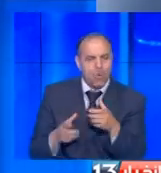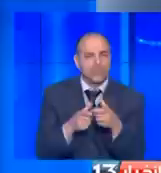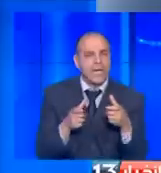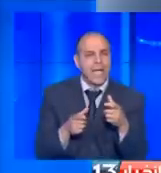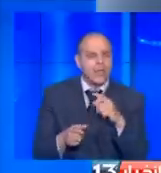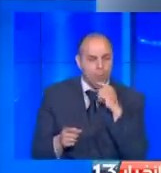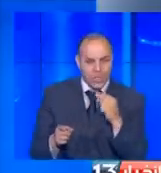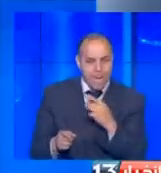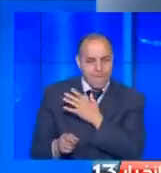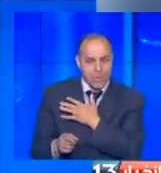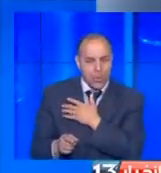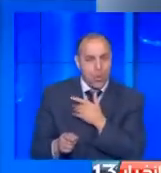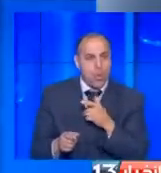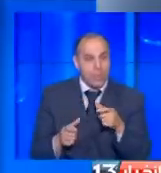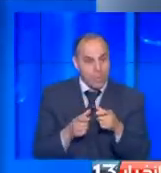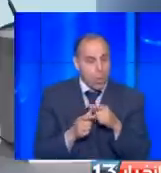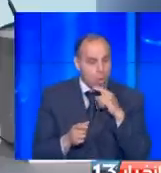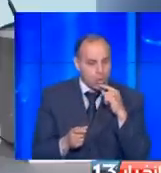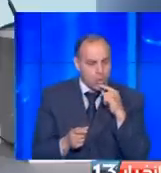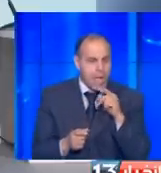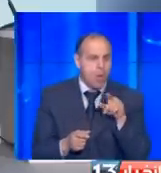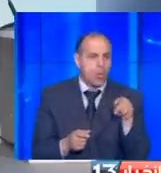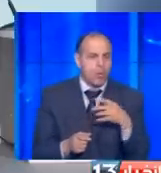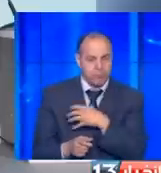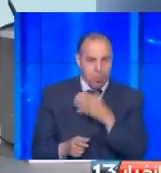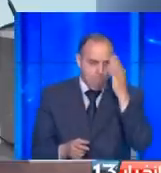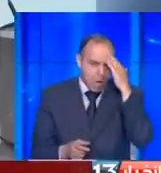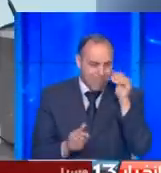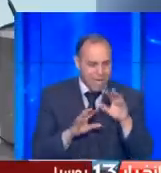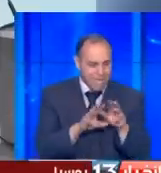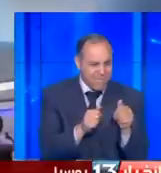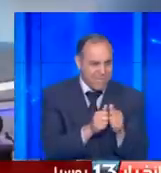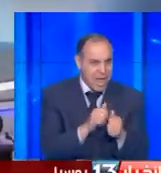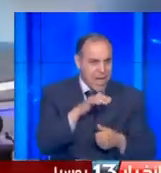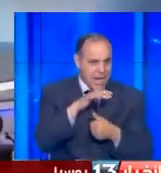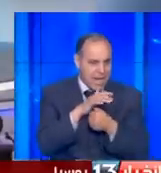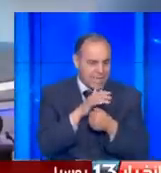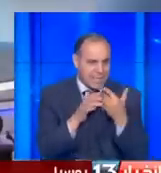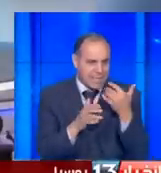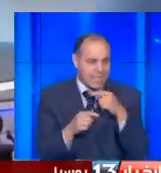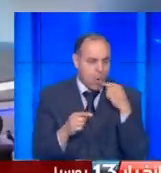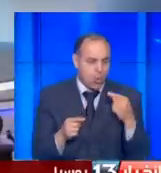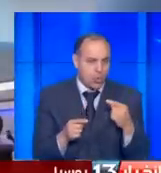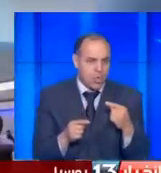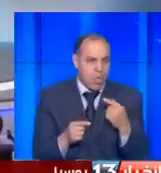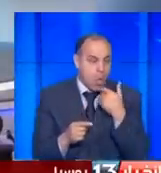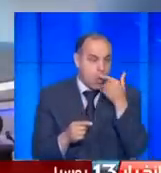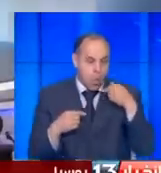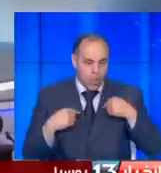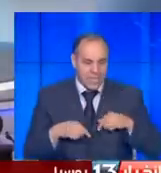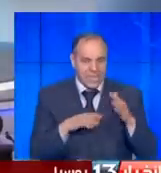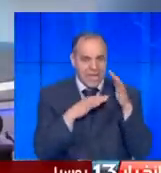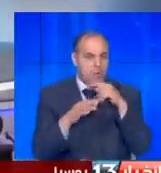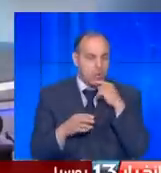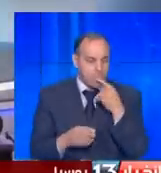وشركات ومسؤولين حكوميين من روسيا، ومن بينهم شخصيات مقربة من الرئيس فلاديمير بوتين. وبيّنت وزارة